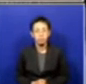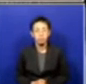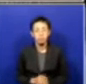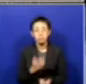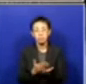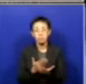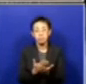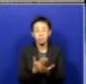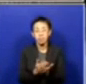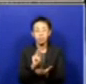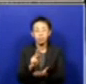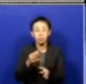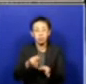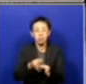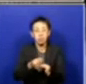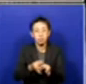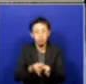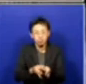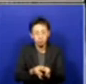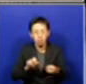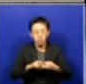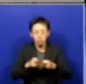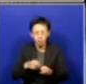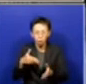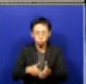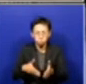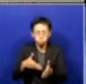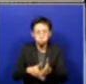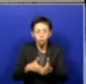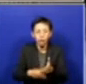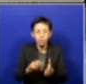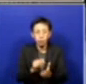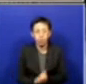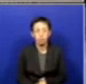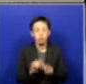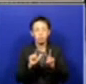บธนาคารที่เข้าไม่ถึงในระบบเป็นจำนวนมากถึง